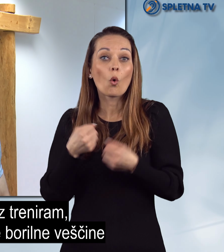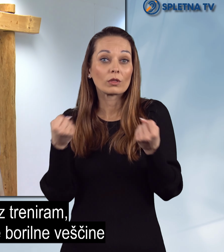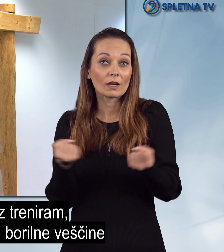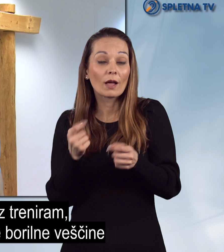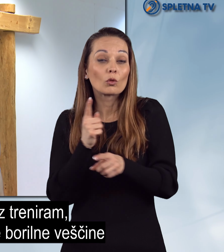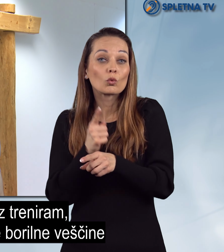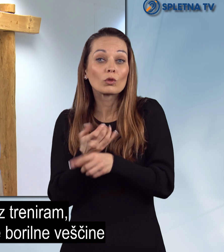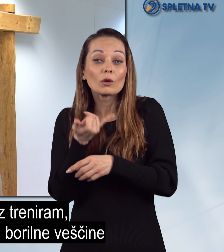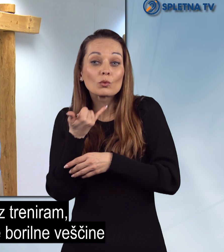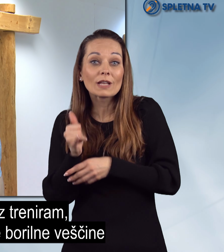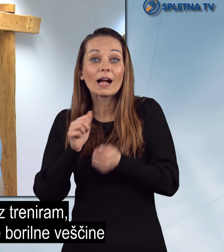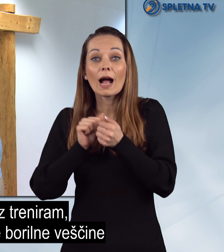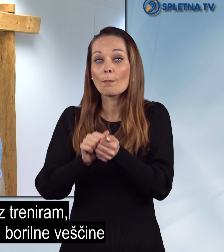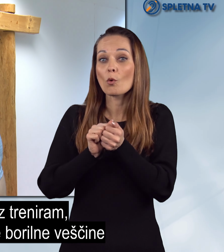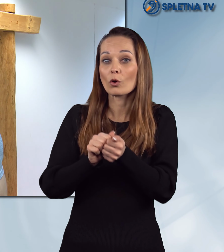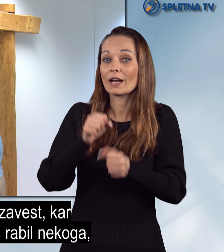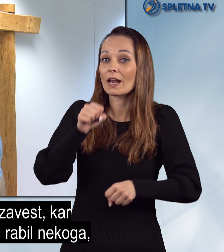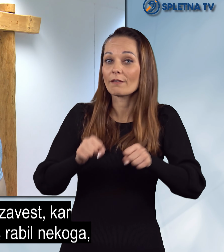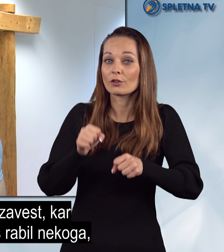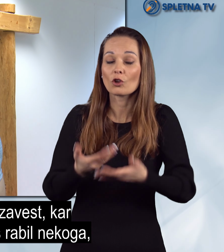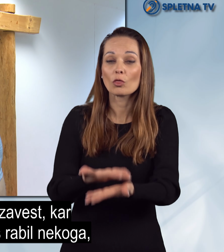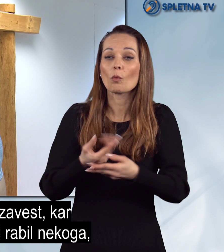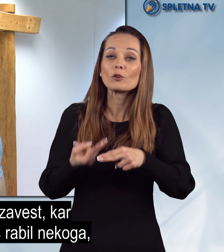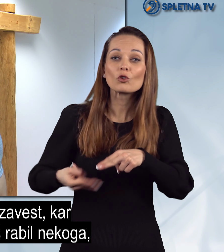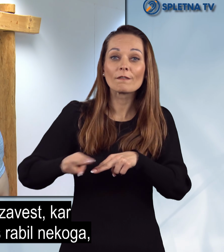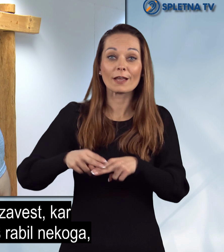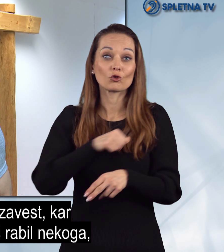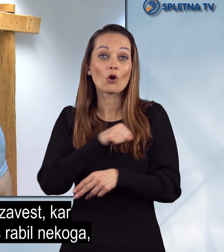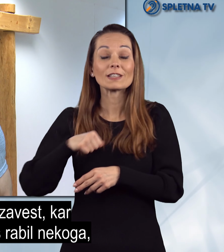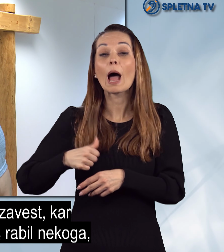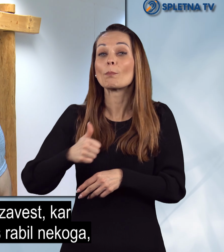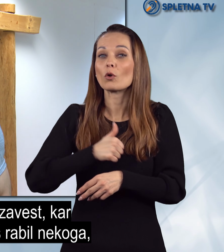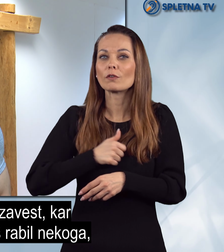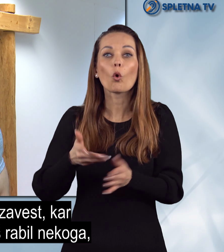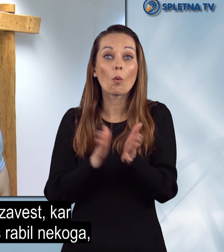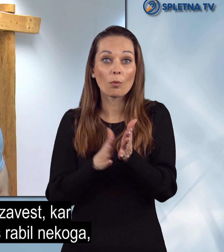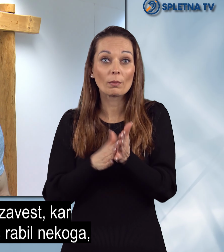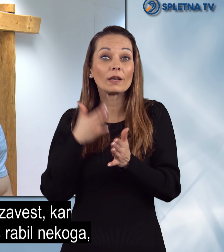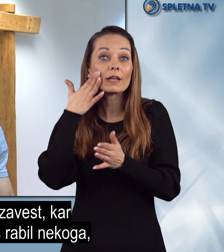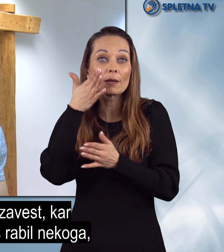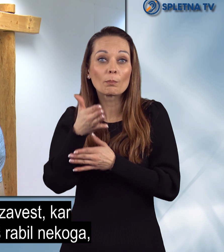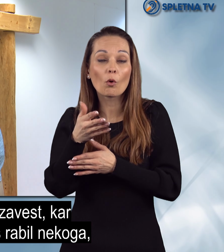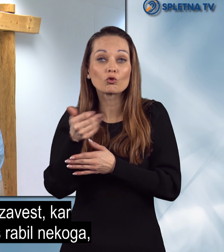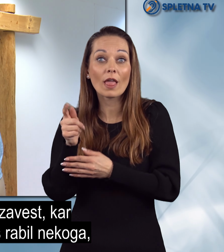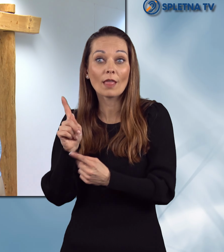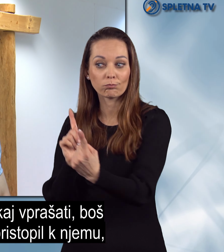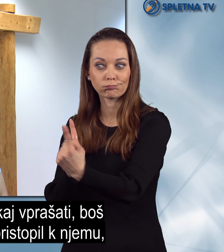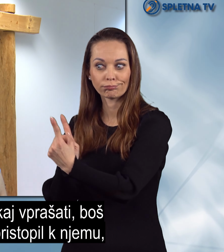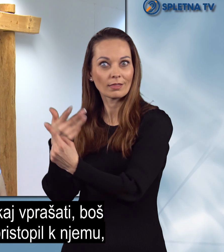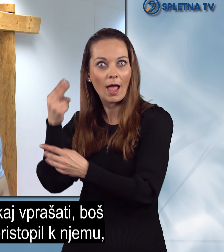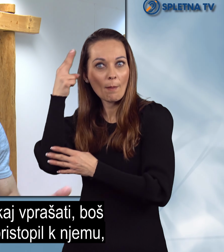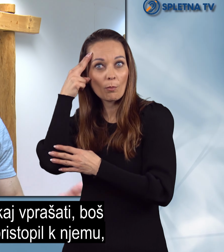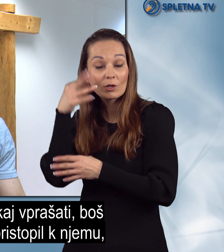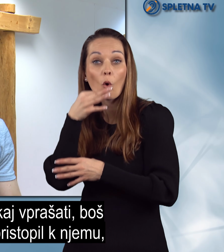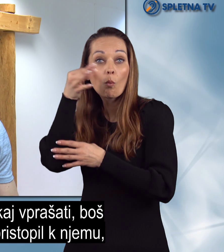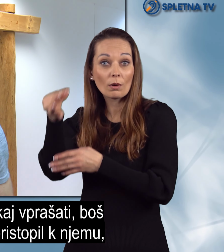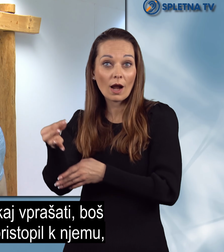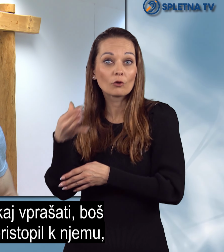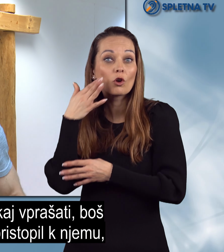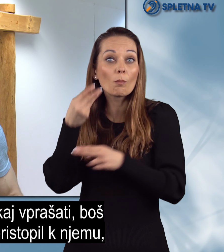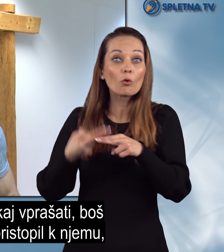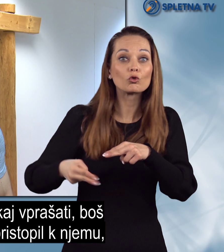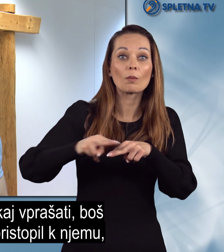ampak praktično vsaka borilna veščina ti da večjo samozavest, kar pomeni, da ko boš rabo stopiti do enega, ki ga ne poznaš, ga